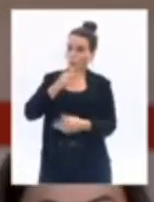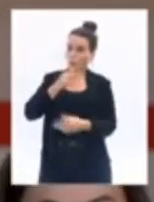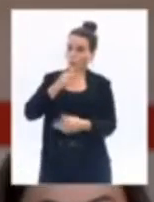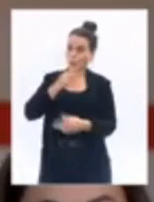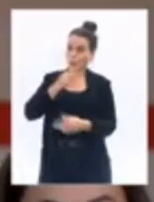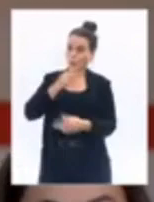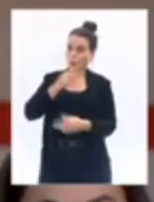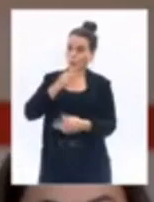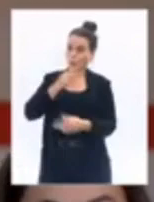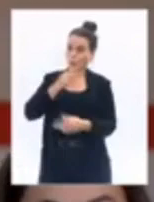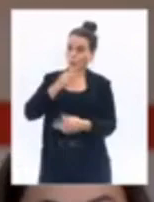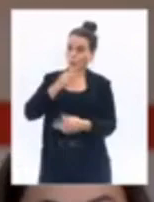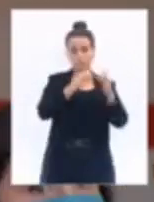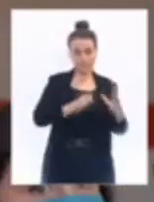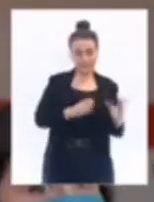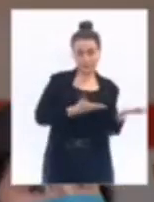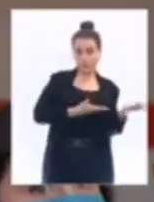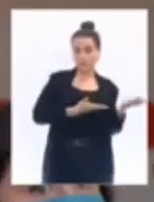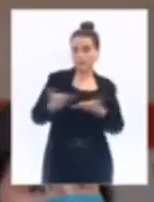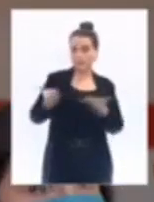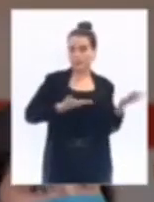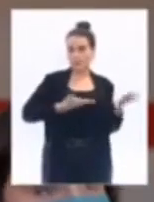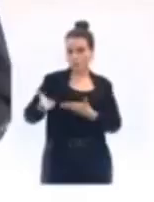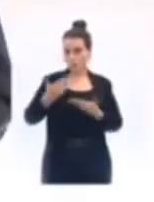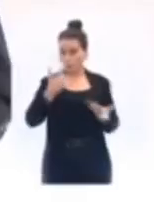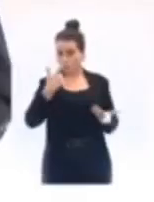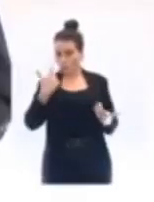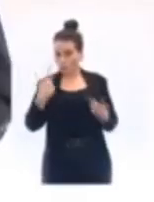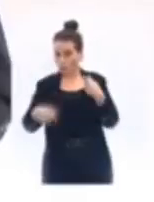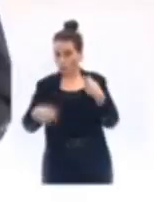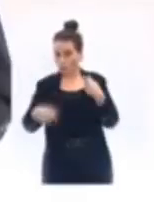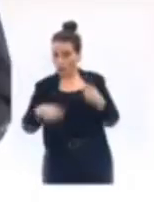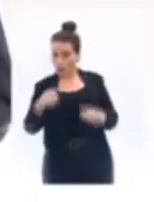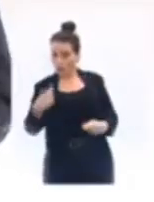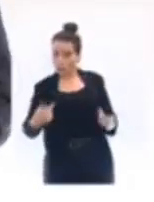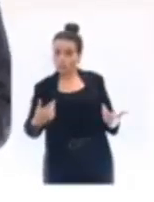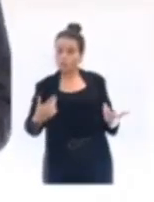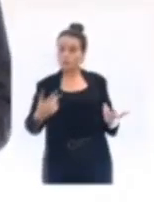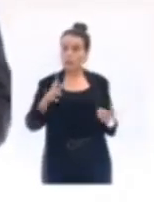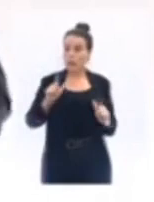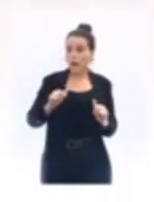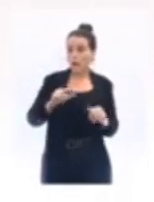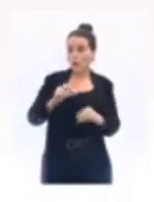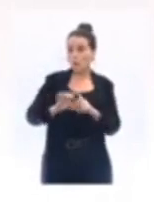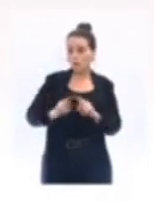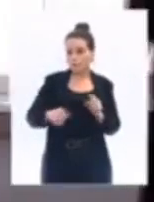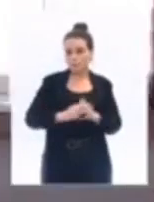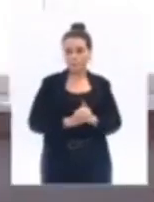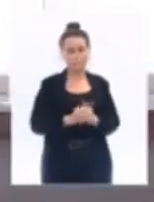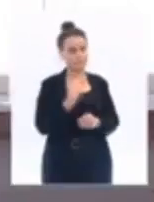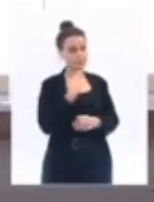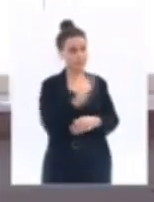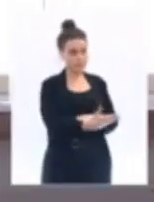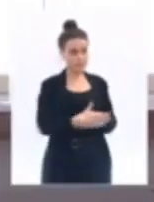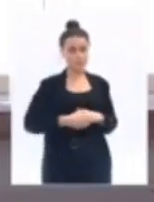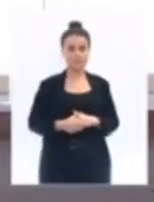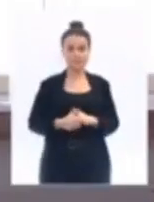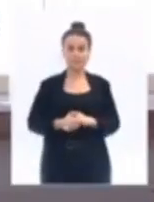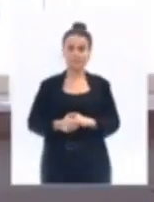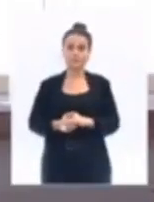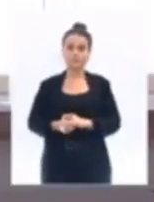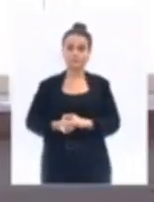et Charlie Hebdo, y voyez-vous un lien de cause à effet? Alors, on va une dernière question et puis après on répondra. Bonjour Monsieur